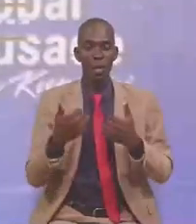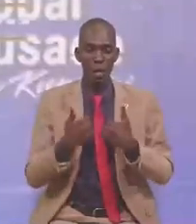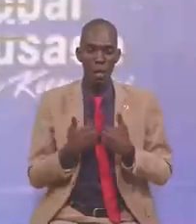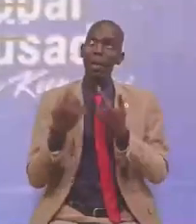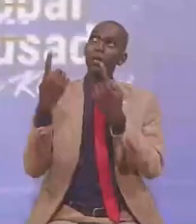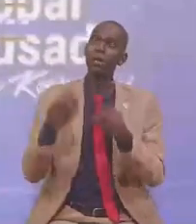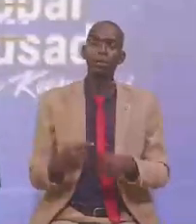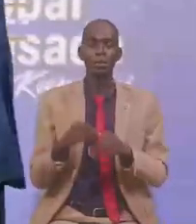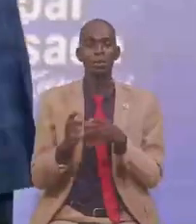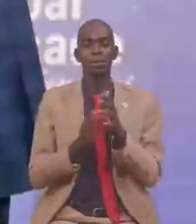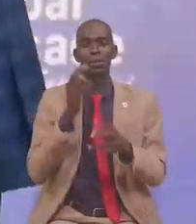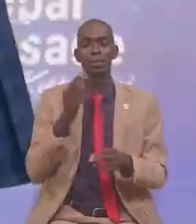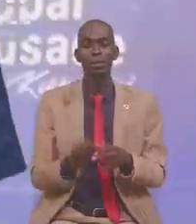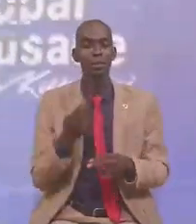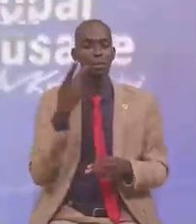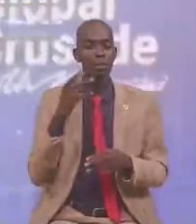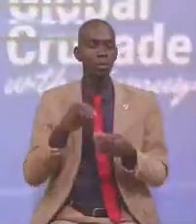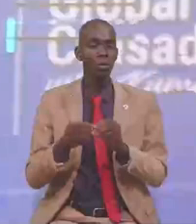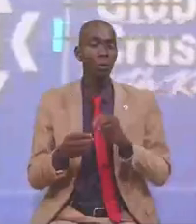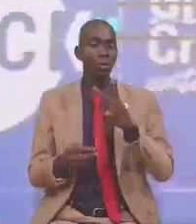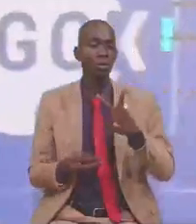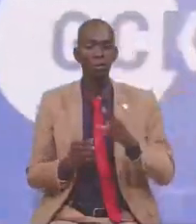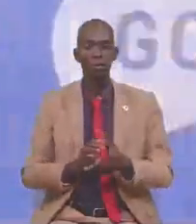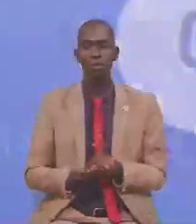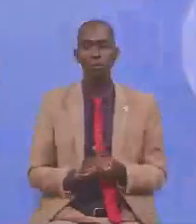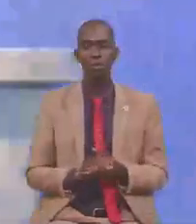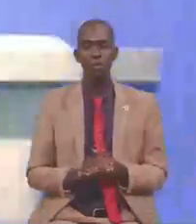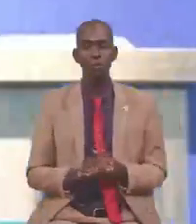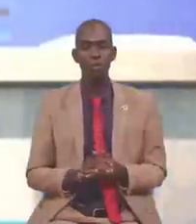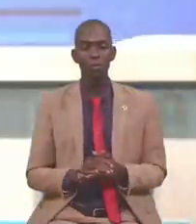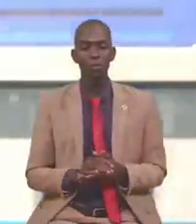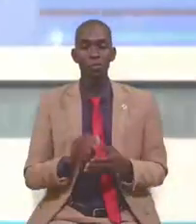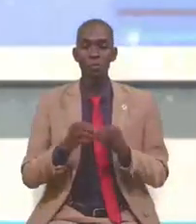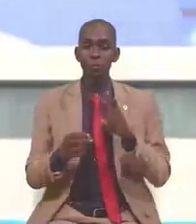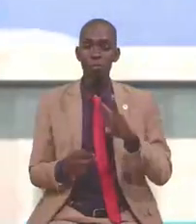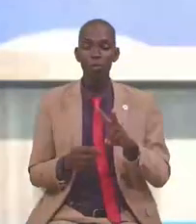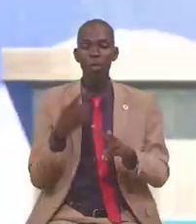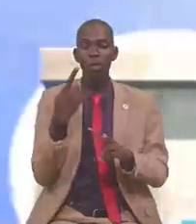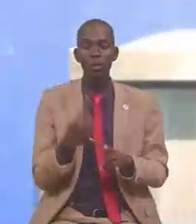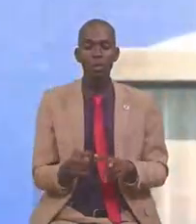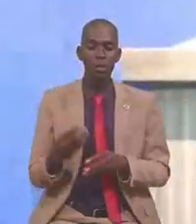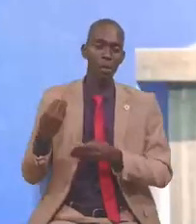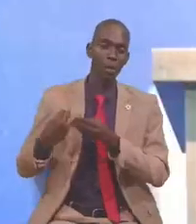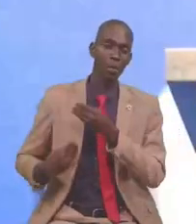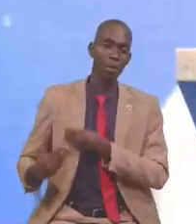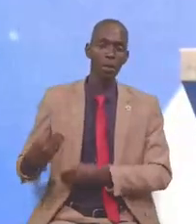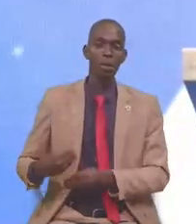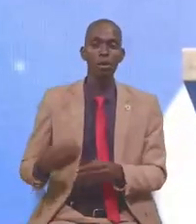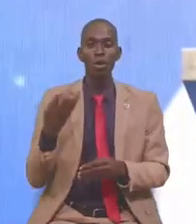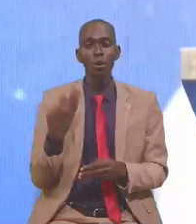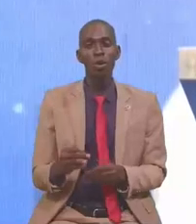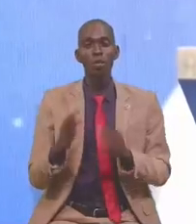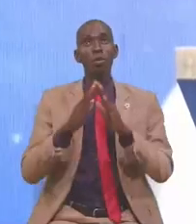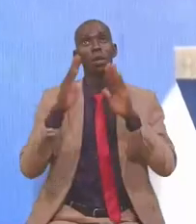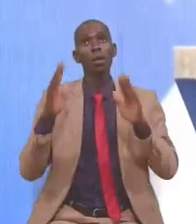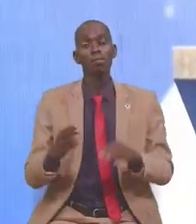est venu. Allons au deuxième point ici. C'est le droit d'aînesse, de ménage et